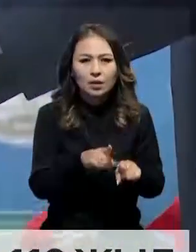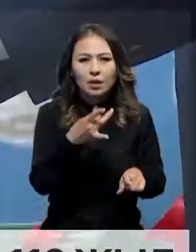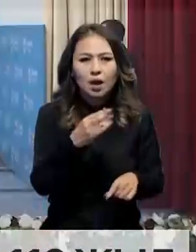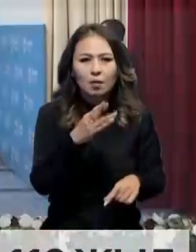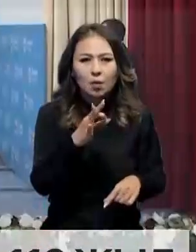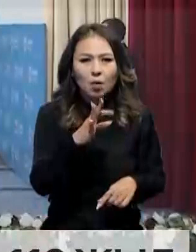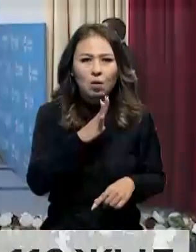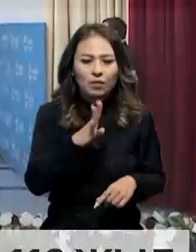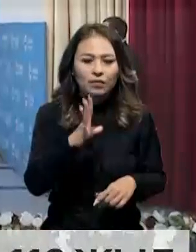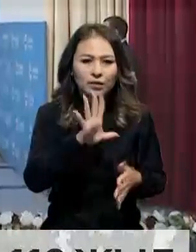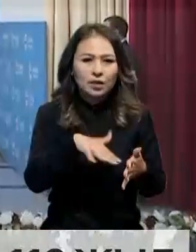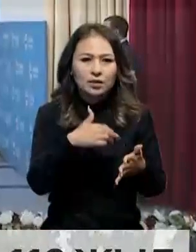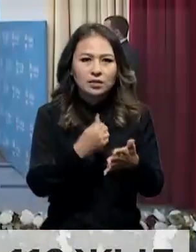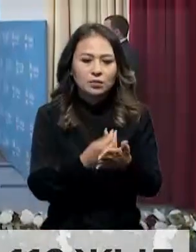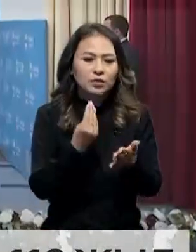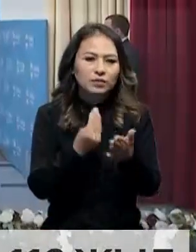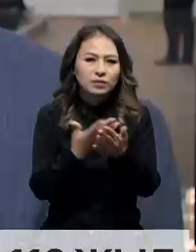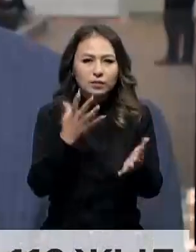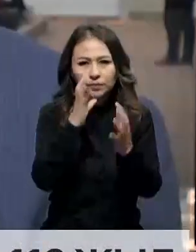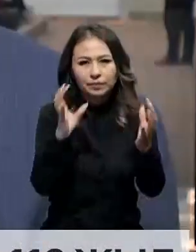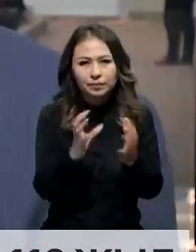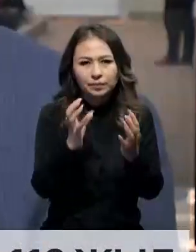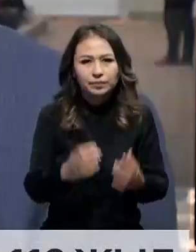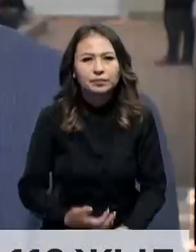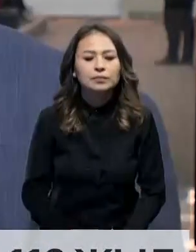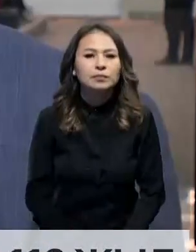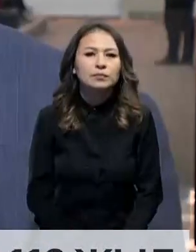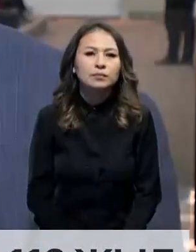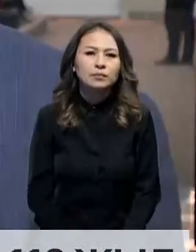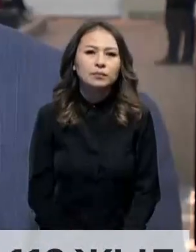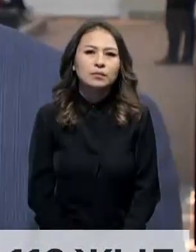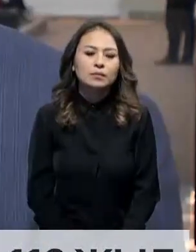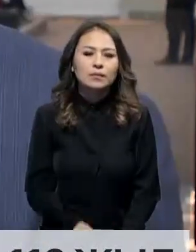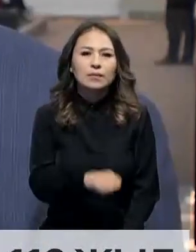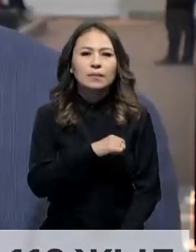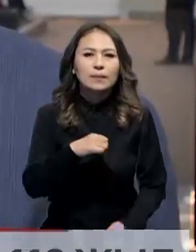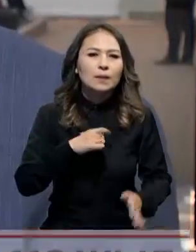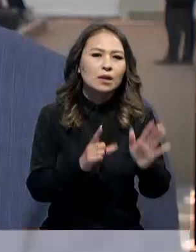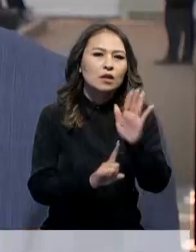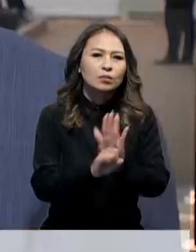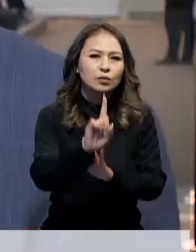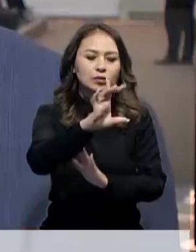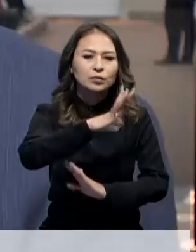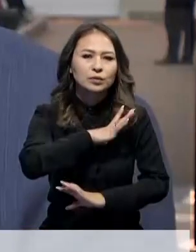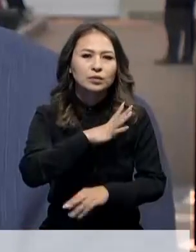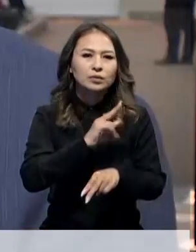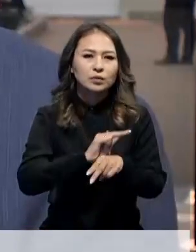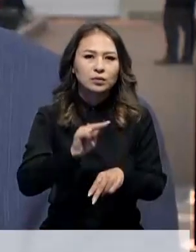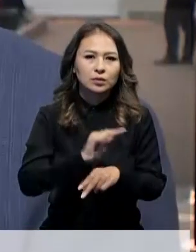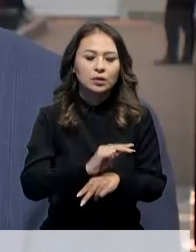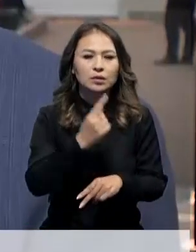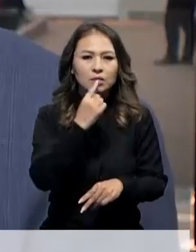Райымқұлов еңбегін әлі күнге дейін жоғары бағалайды. Бұл кісіден ең бірінші біздің алатын өнегеміз тіл